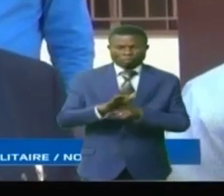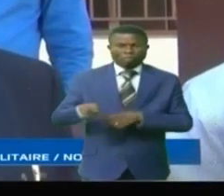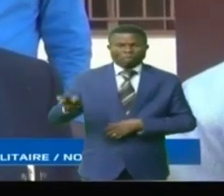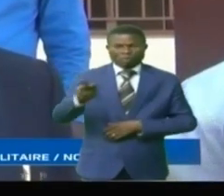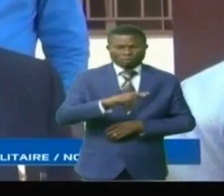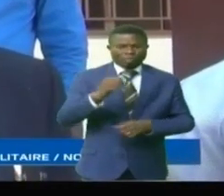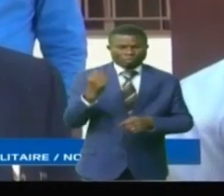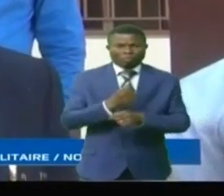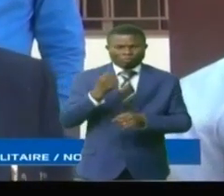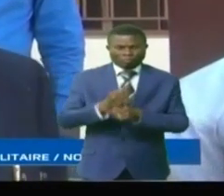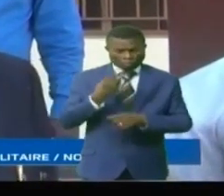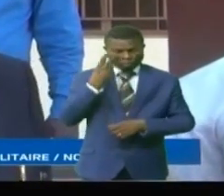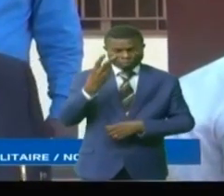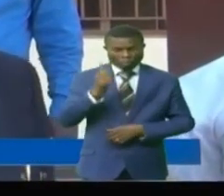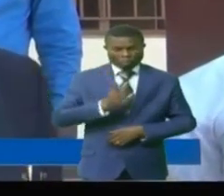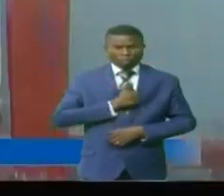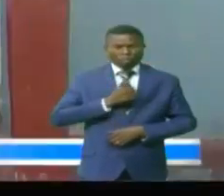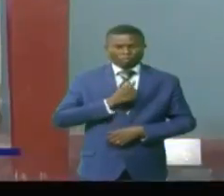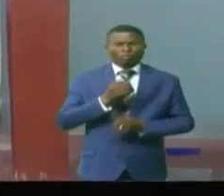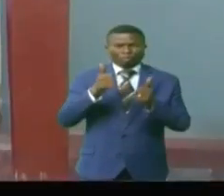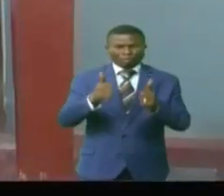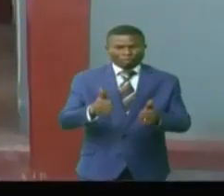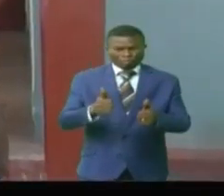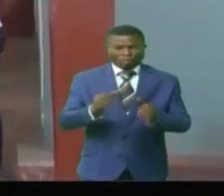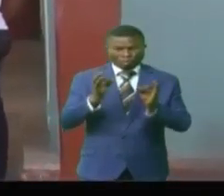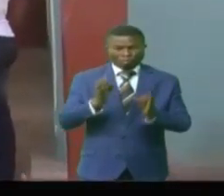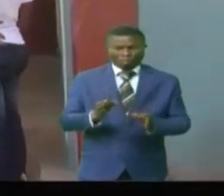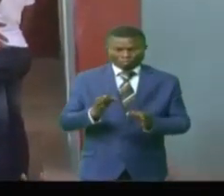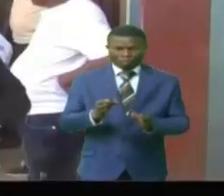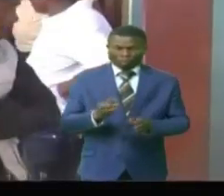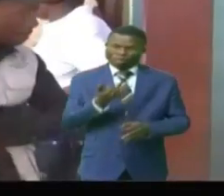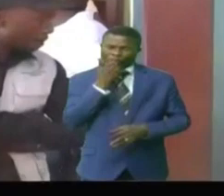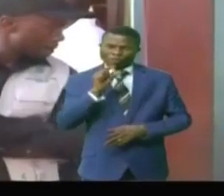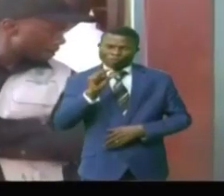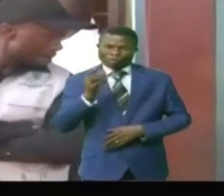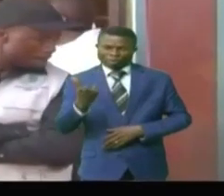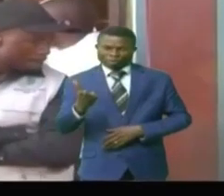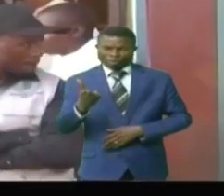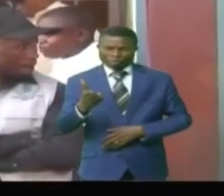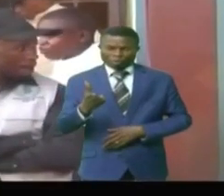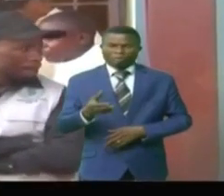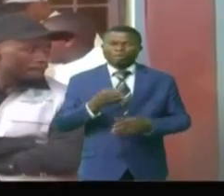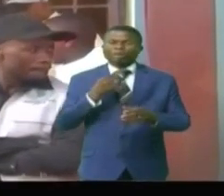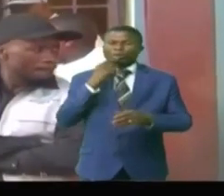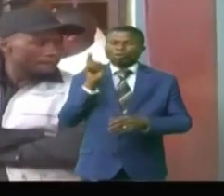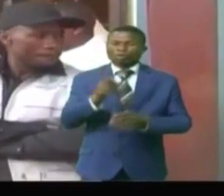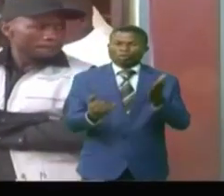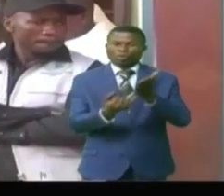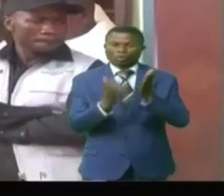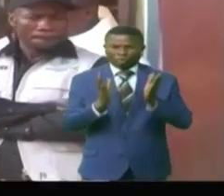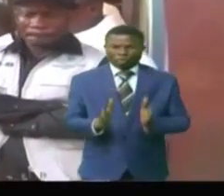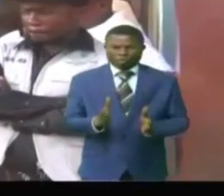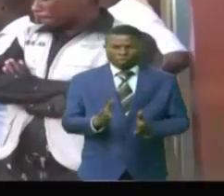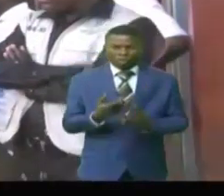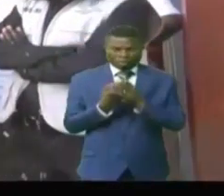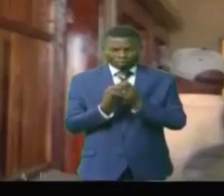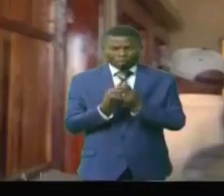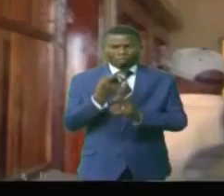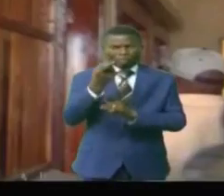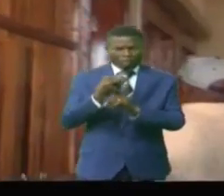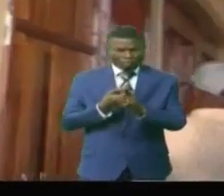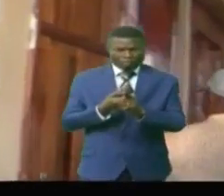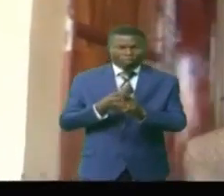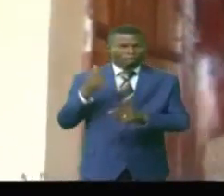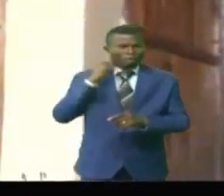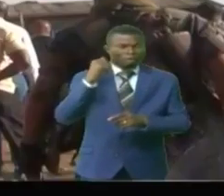le travail que je vois est bien fait, sauf qu'il y a quelques petites réserves que je viens de donner à l'ingénieur et j'espère que d'ici un mois,